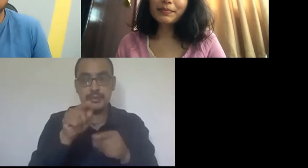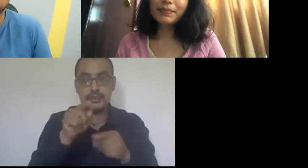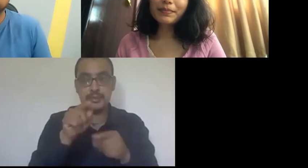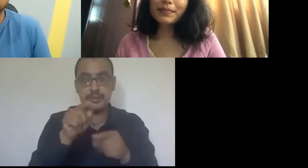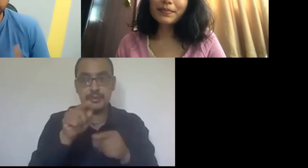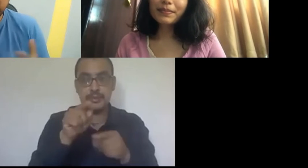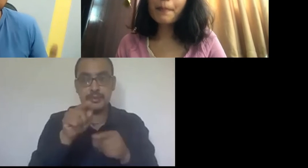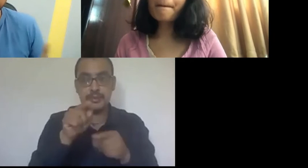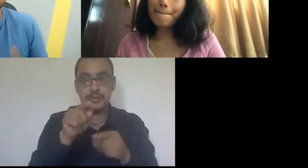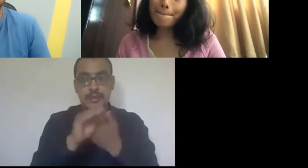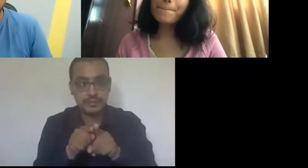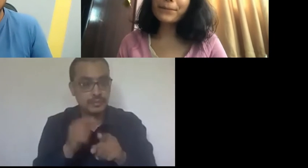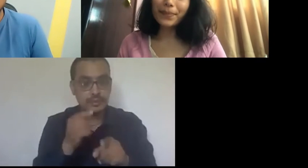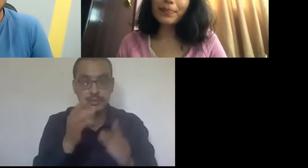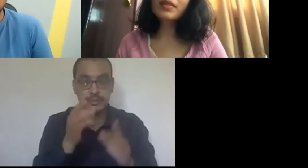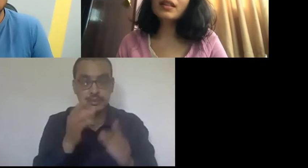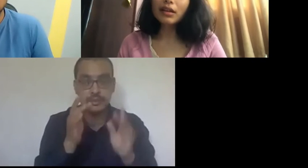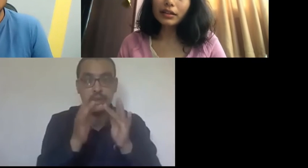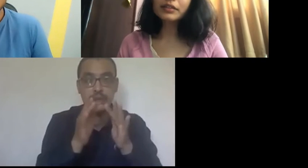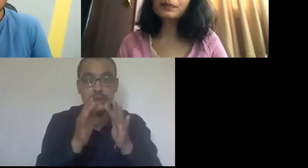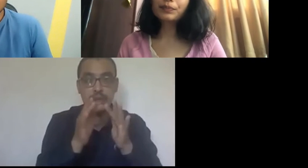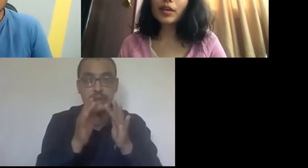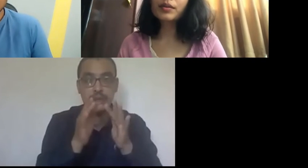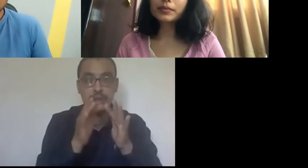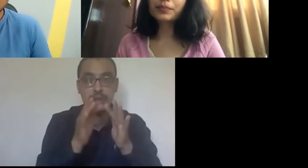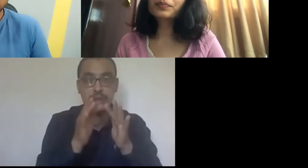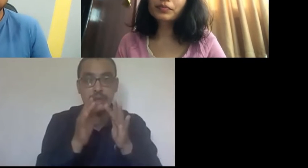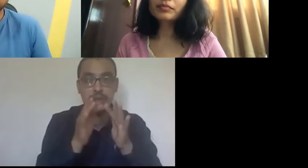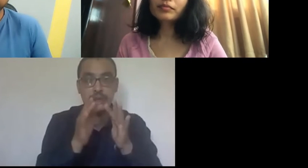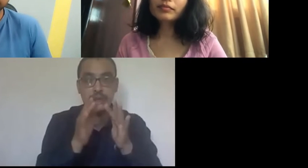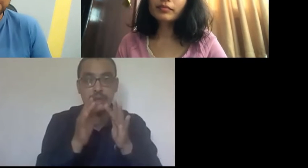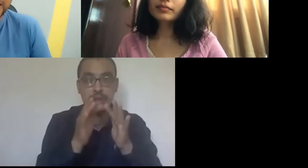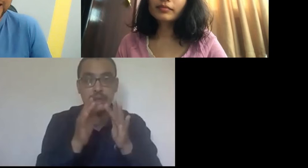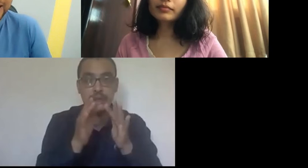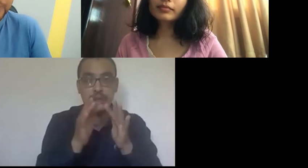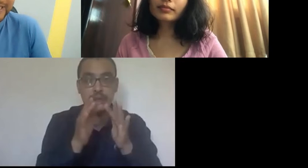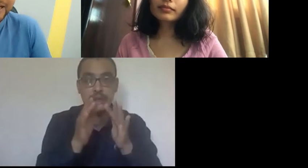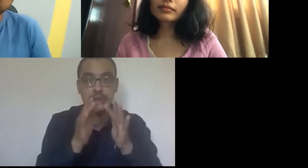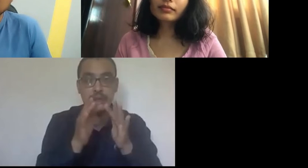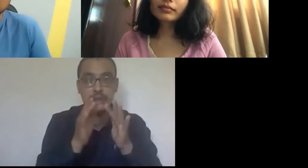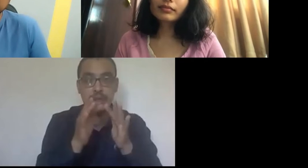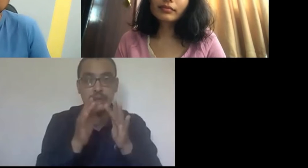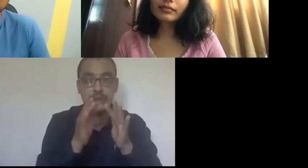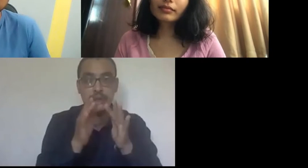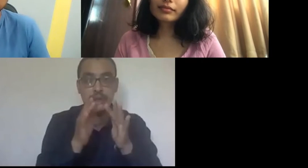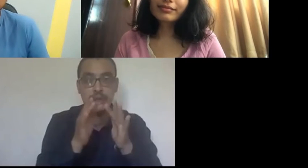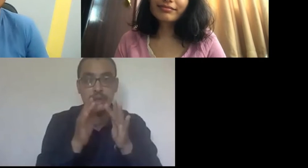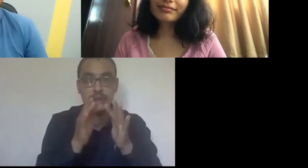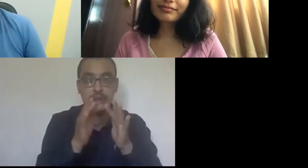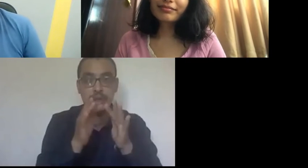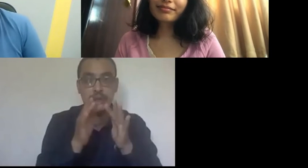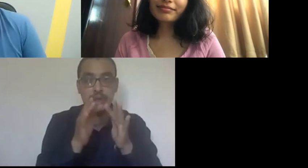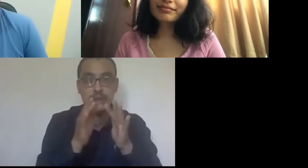हामी ओभरवेल्म हुन्छौँ त्यो रियालिटी नै त्यही हो भनेर हामी सोच्न पनि सक्छौँ. त्यो कुराहरू पनि भयो. अर्को चाहिँ मैले विशेष गरेर केटाहरू मान्छेलाई चाहिँ धेरै जस्तो